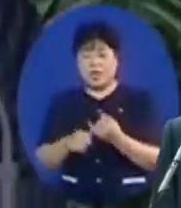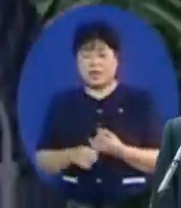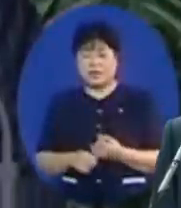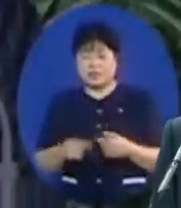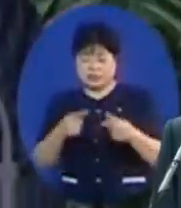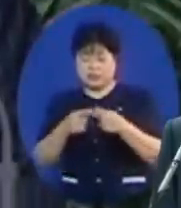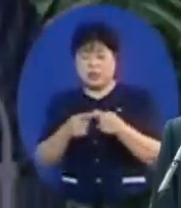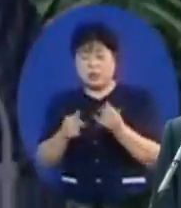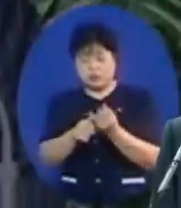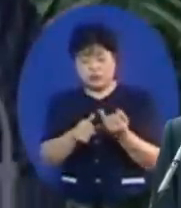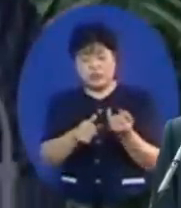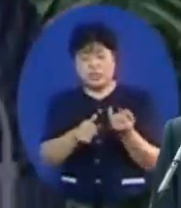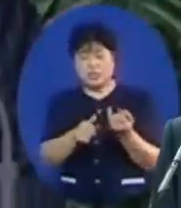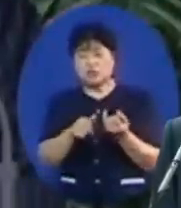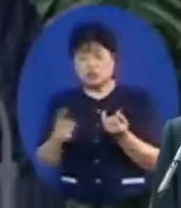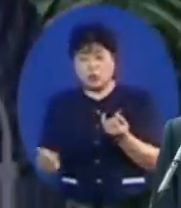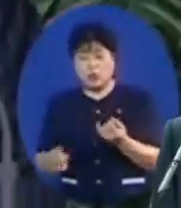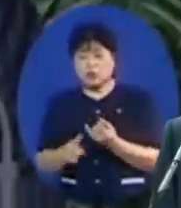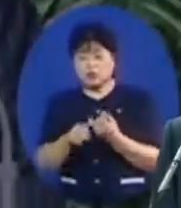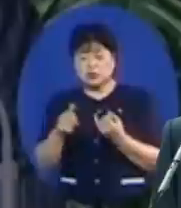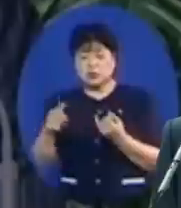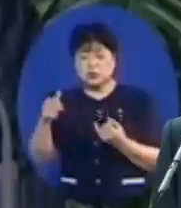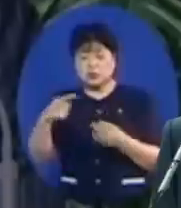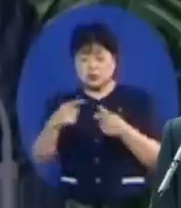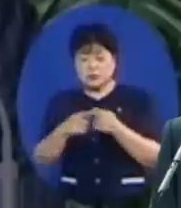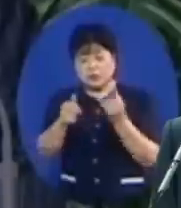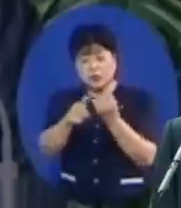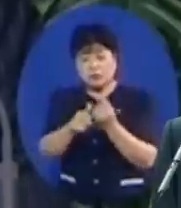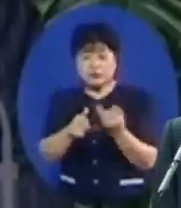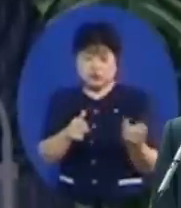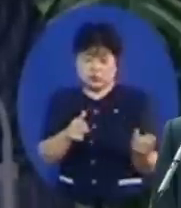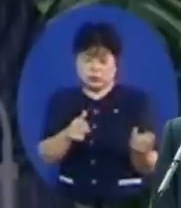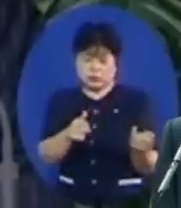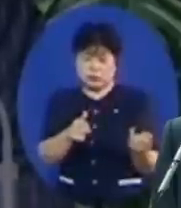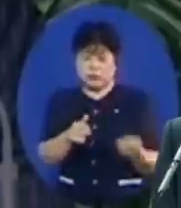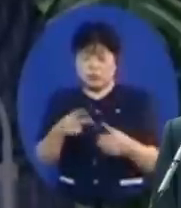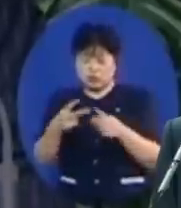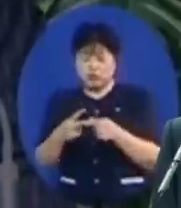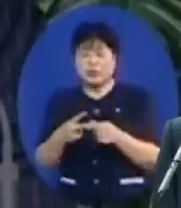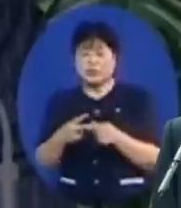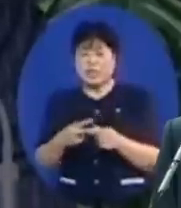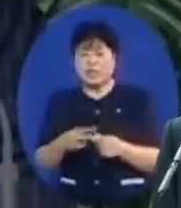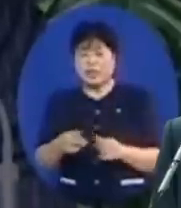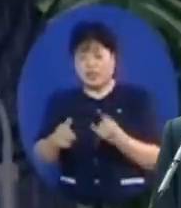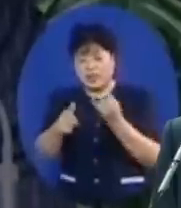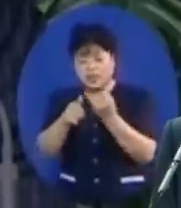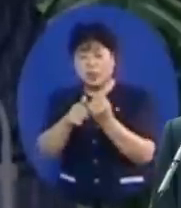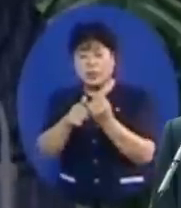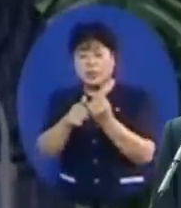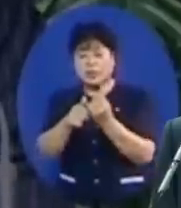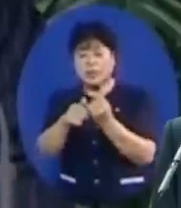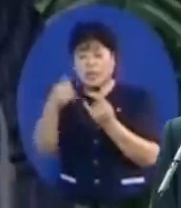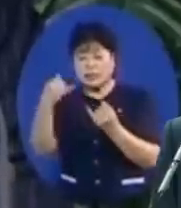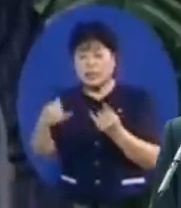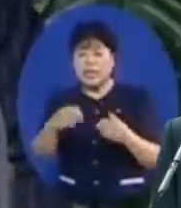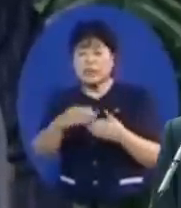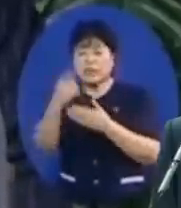처음 아내가 죽고 재혼했는데 재혼한 여자가 딸을 데리고 내게 시집을